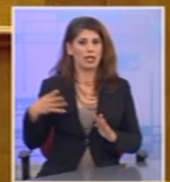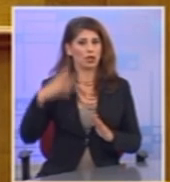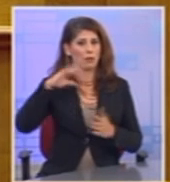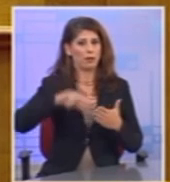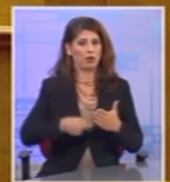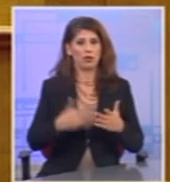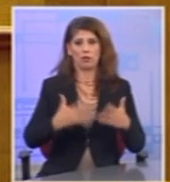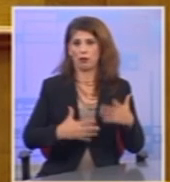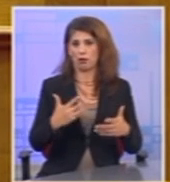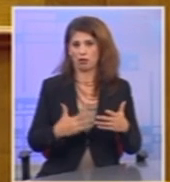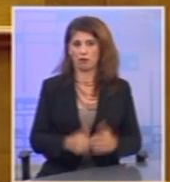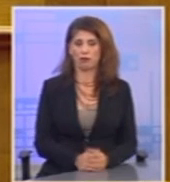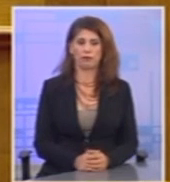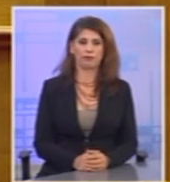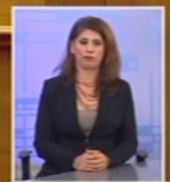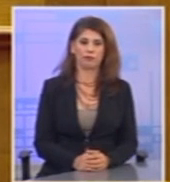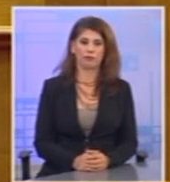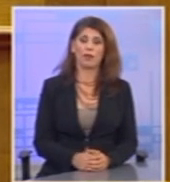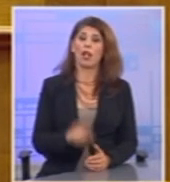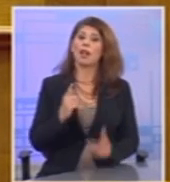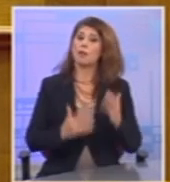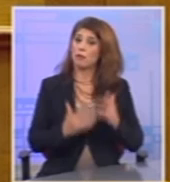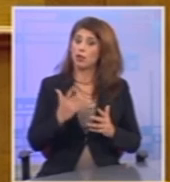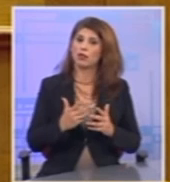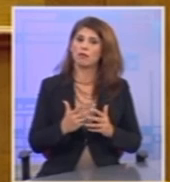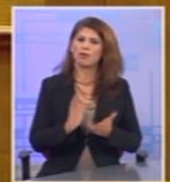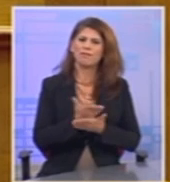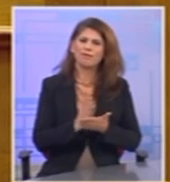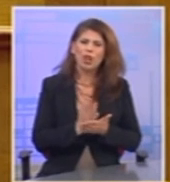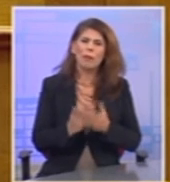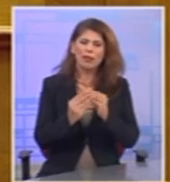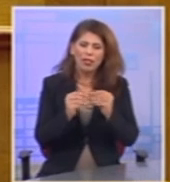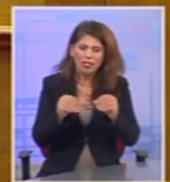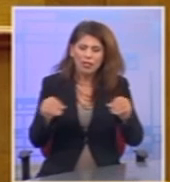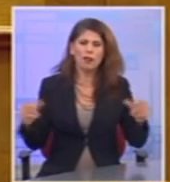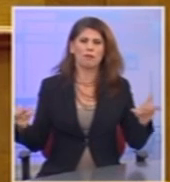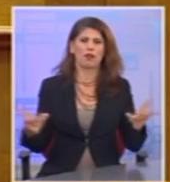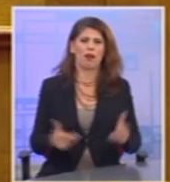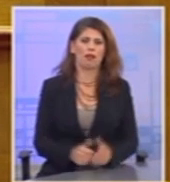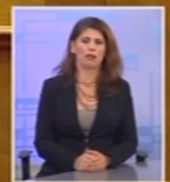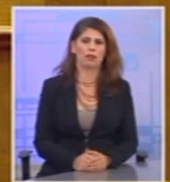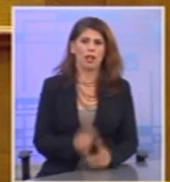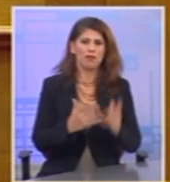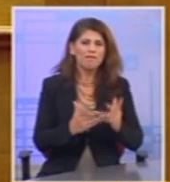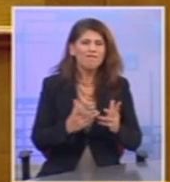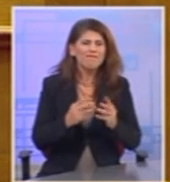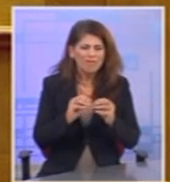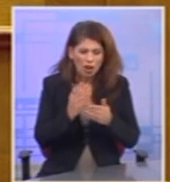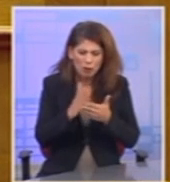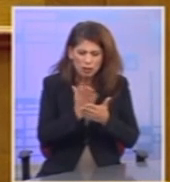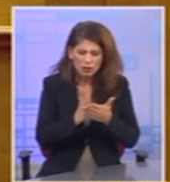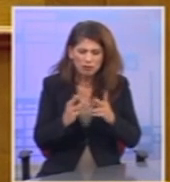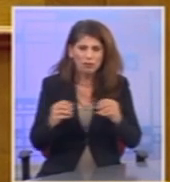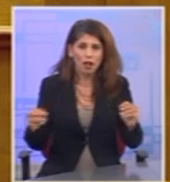μνημονιακών προϋπολογισμών. Έναν προϋπολογισμό κομμάτια και θρύψαλα, που είναι δύσκολο έως αδύνατο να μάθει